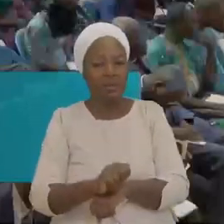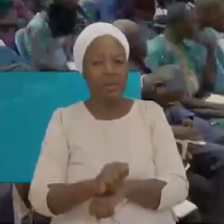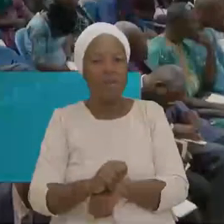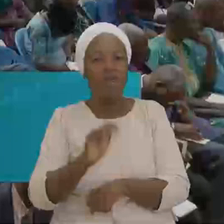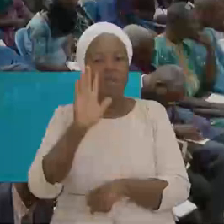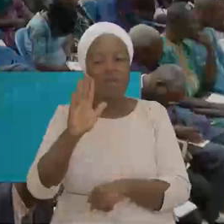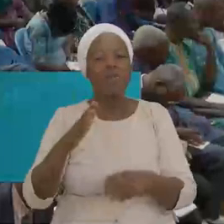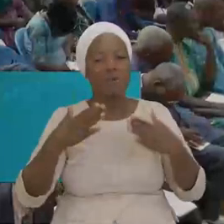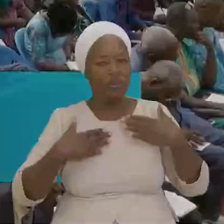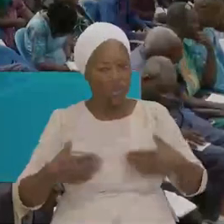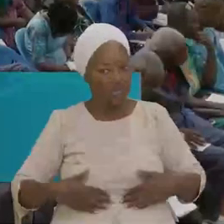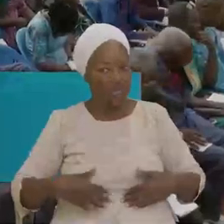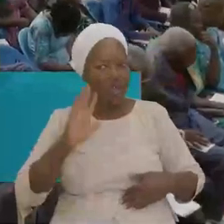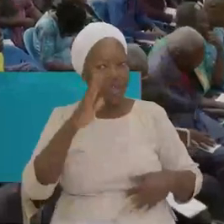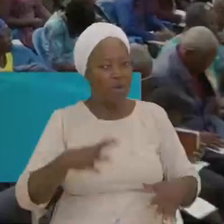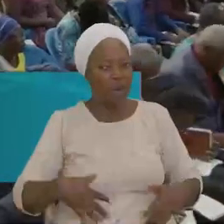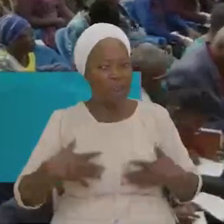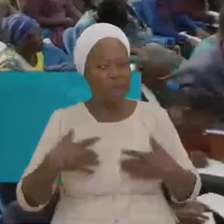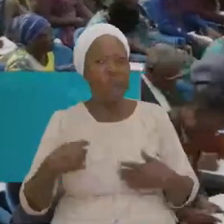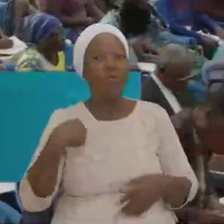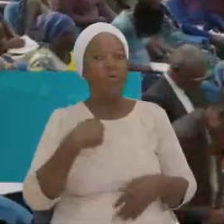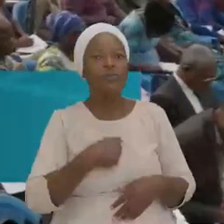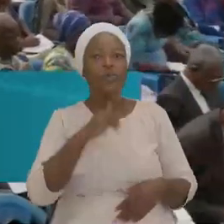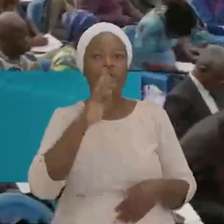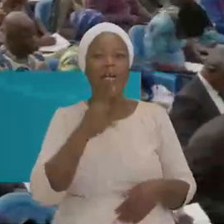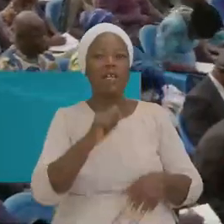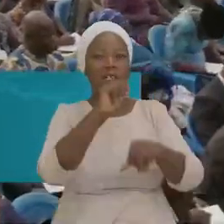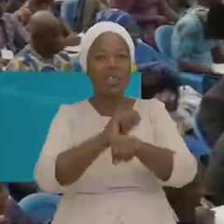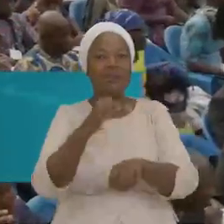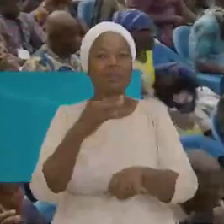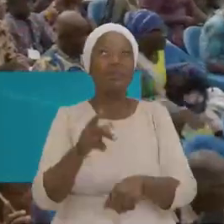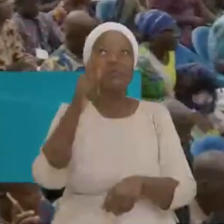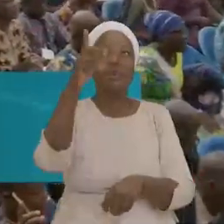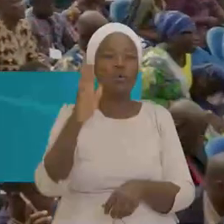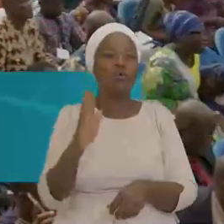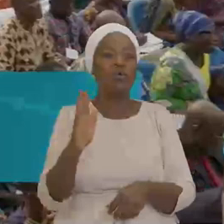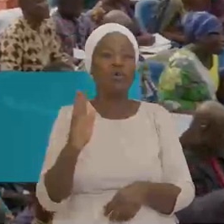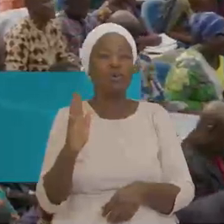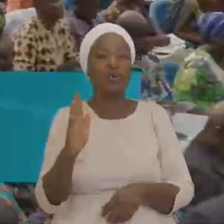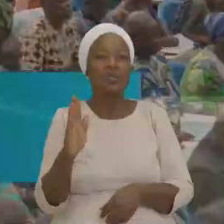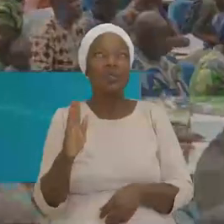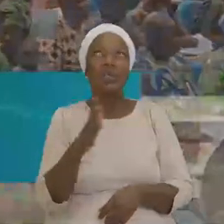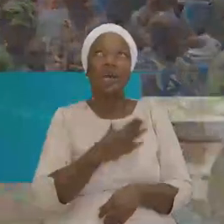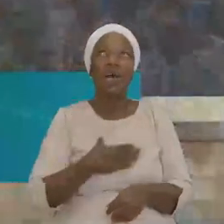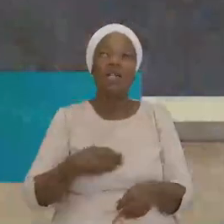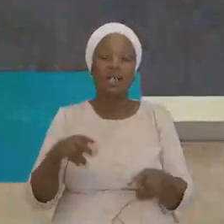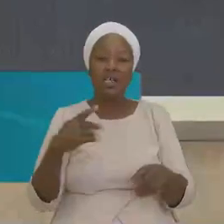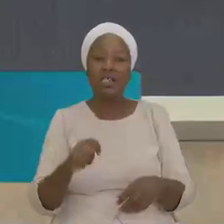Son temple, ton corps, ta vie. Nous sommes le temple de